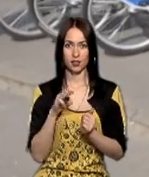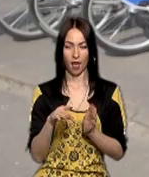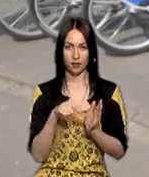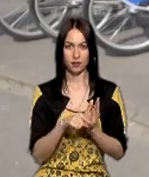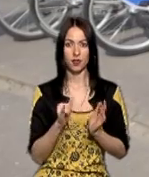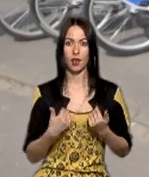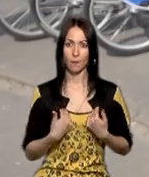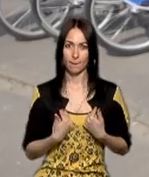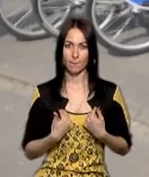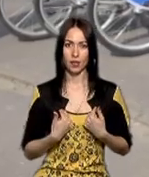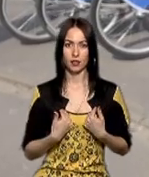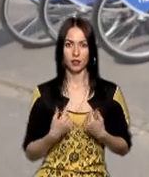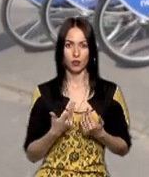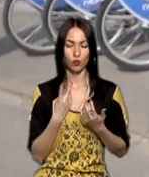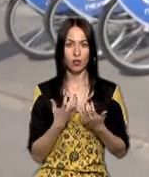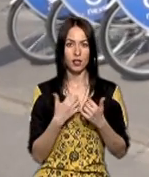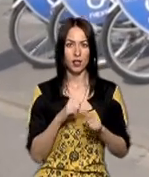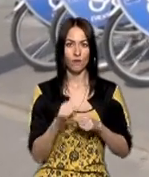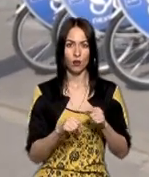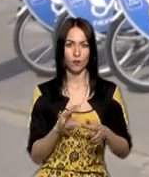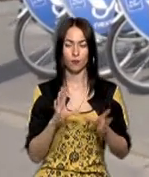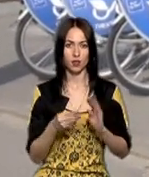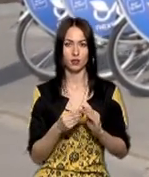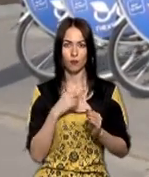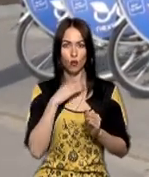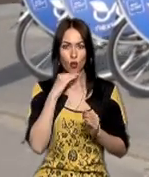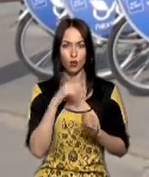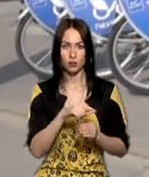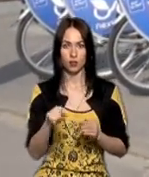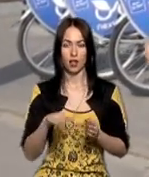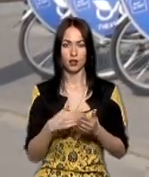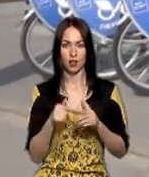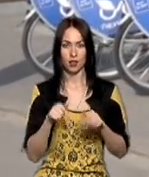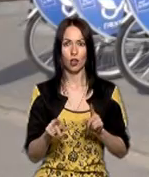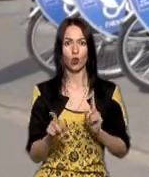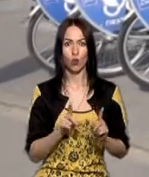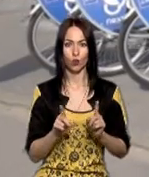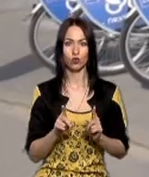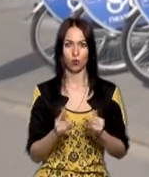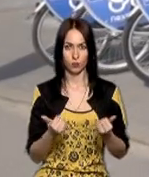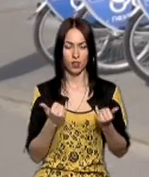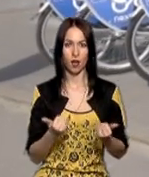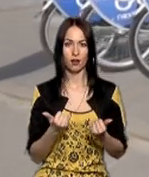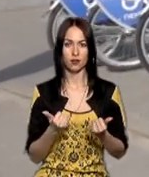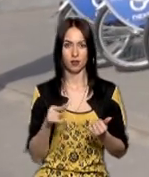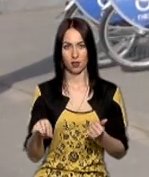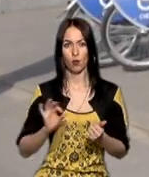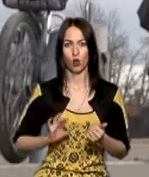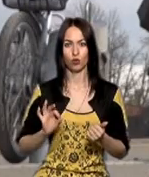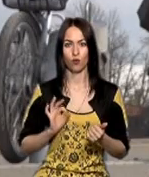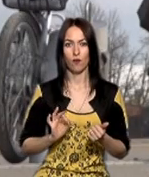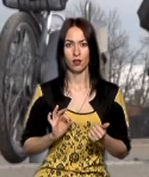на ній там кількість велосипедів, в принципі, достатня для того, щоб зараз ними